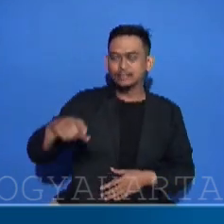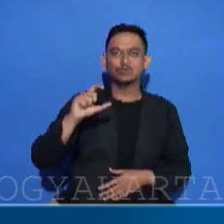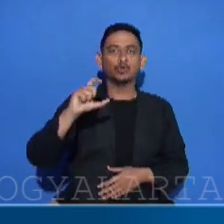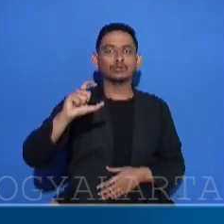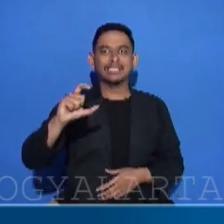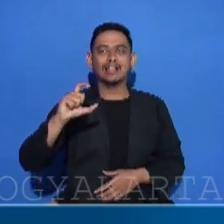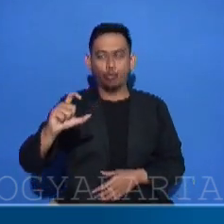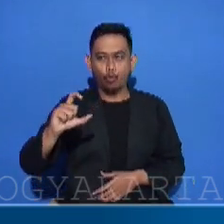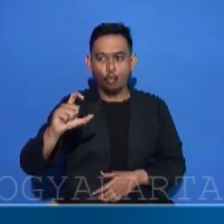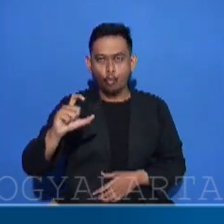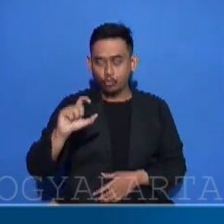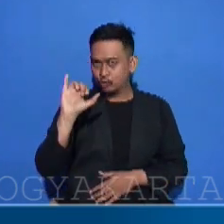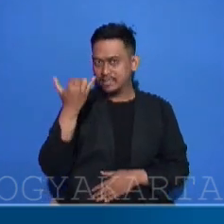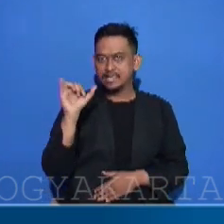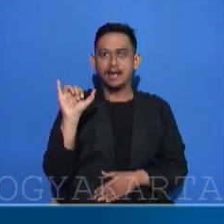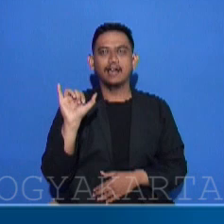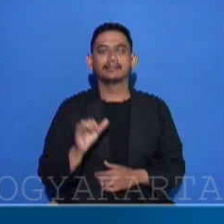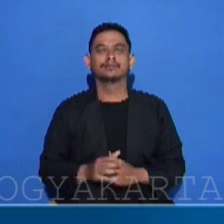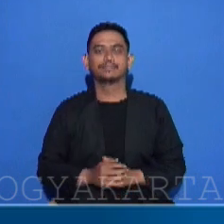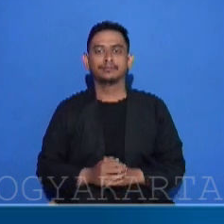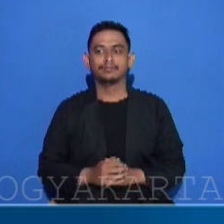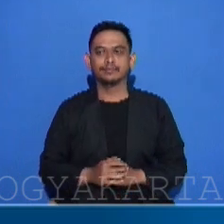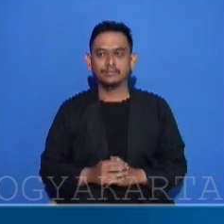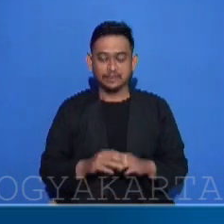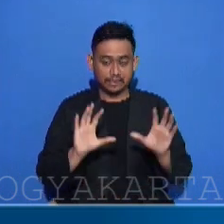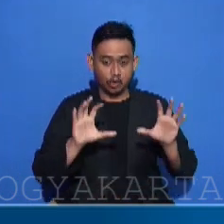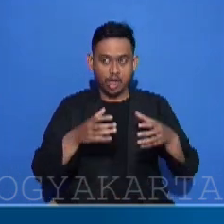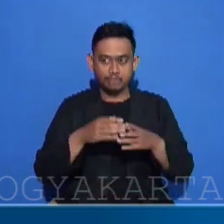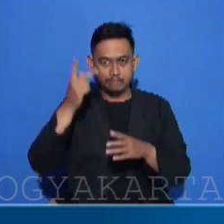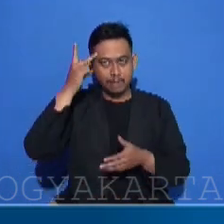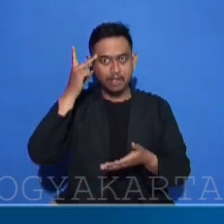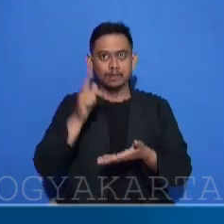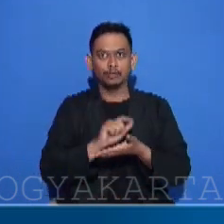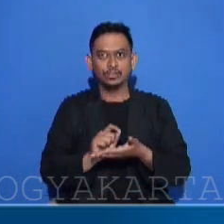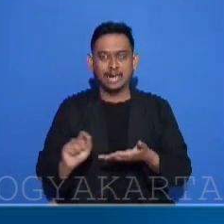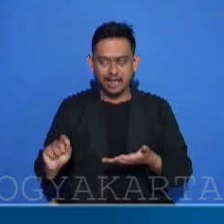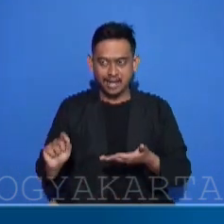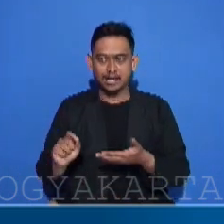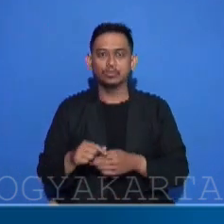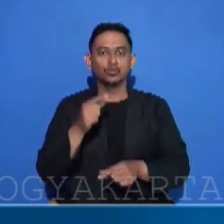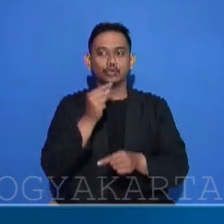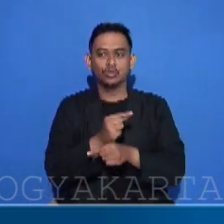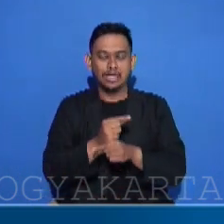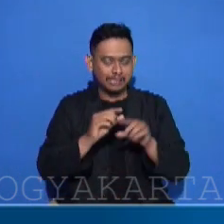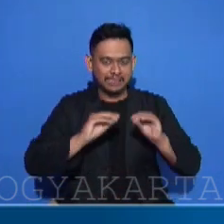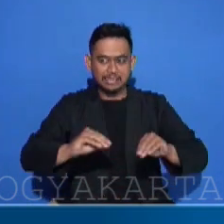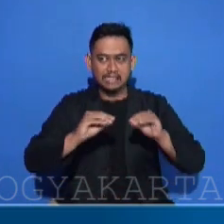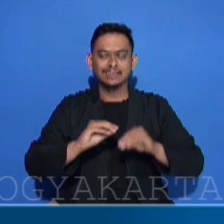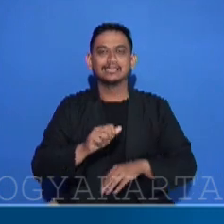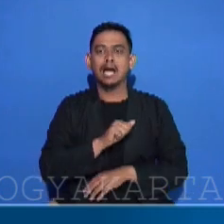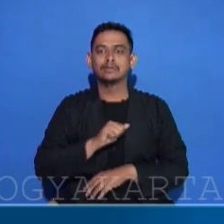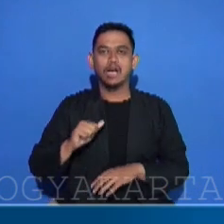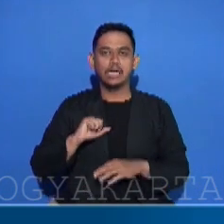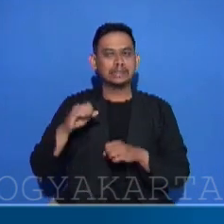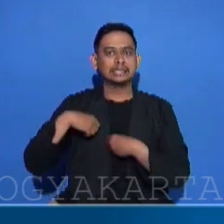Daerah Istimewa Yogyakarta melalui Kelompok kerja kepala sekolah dan kelompok kerja guru Pendidikan Agama Islam kapanewon Melati para